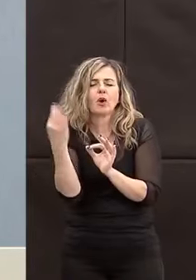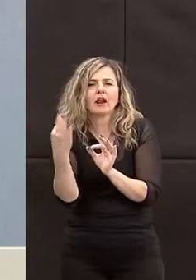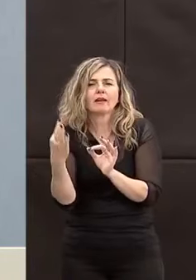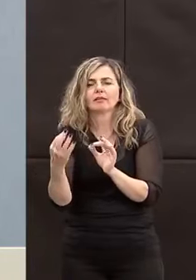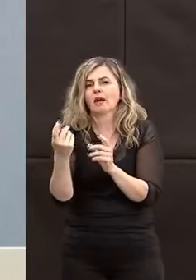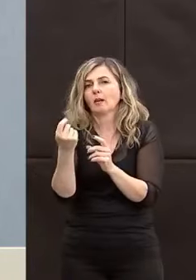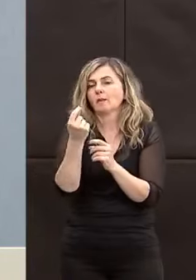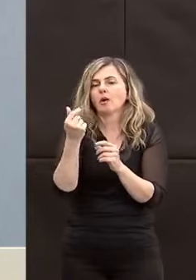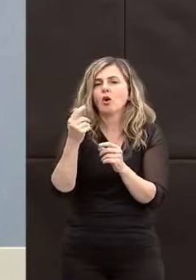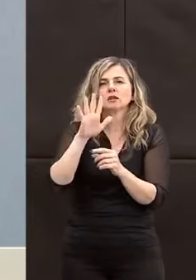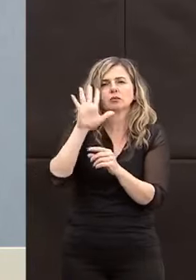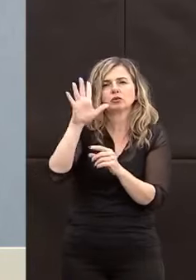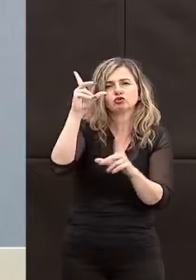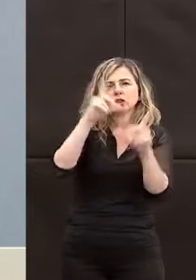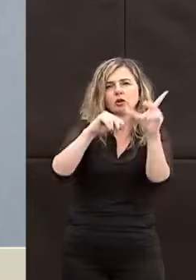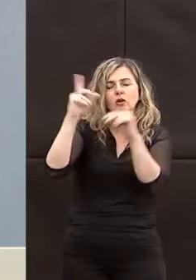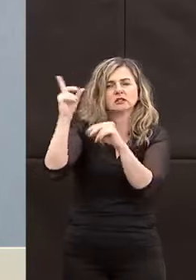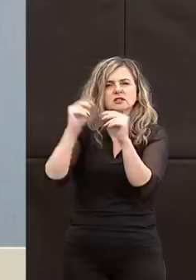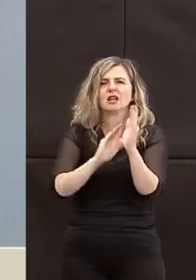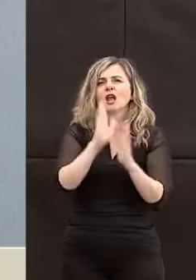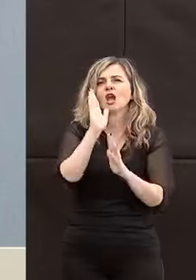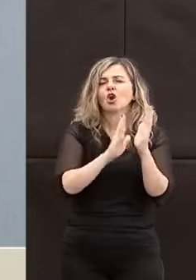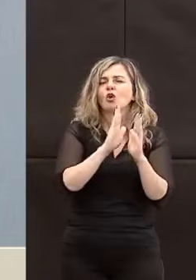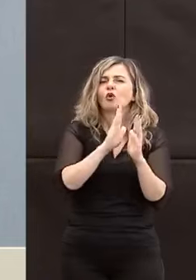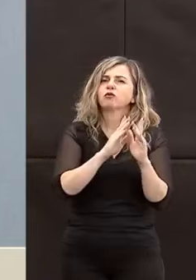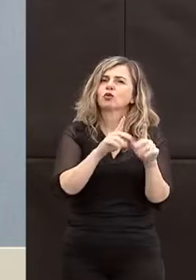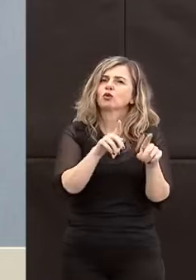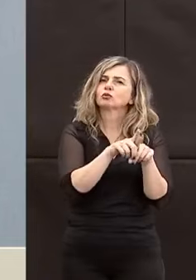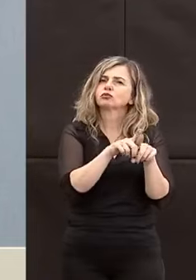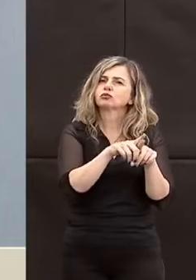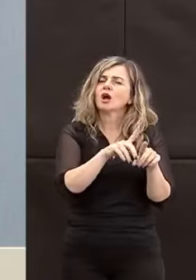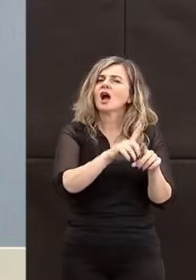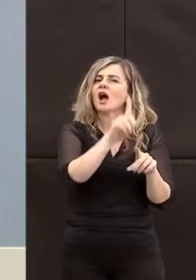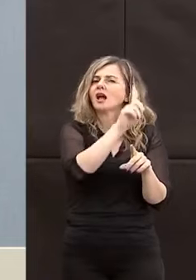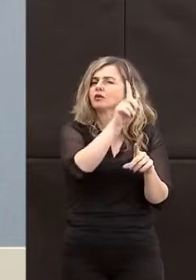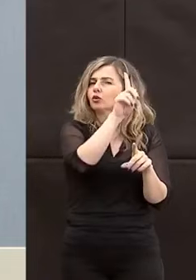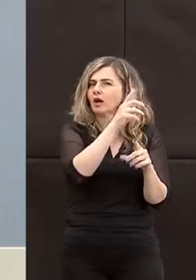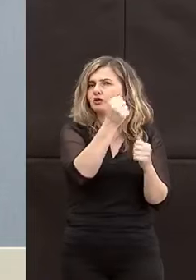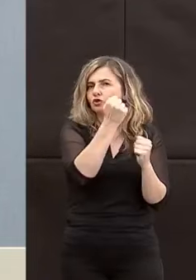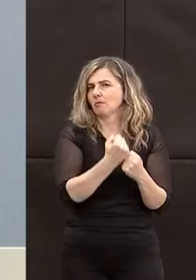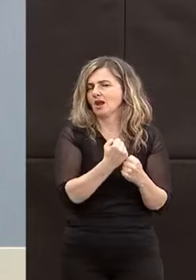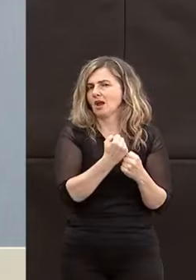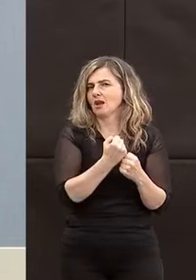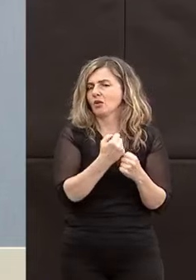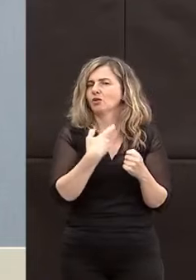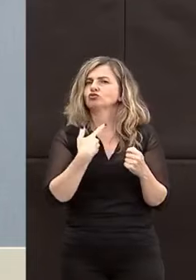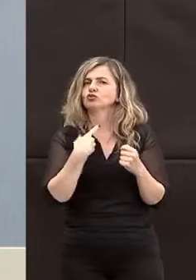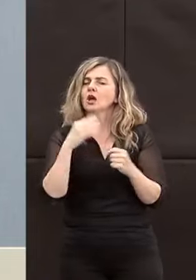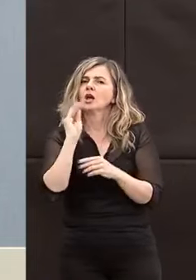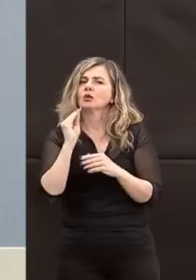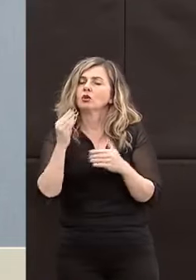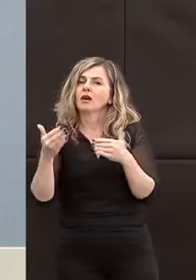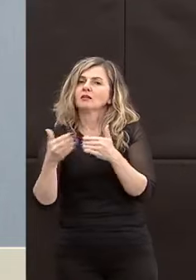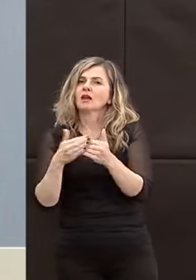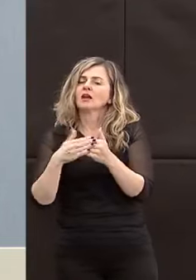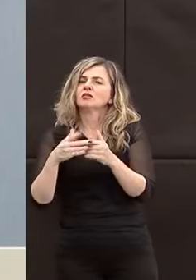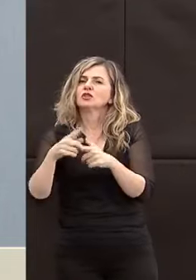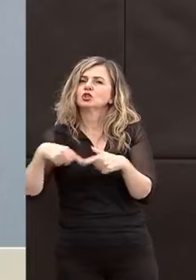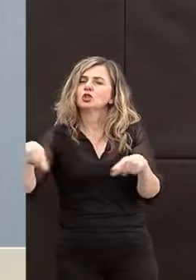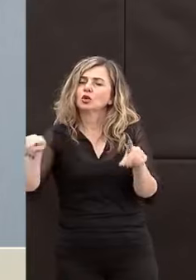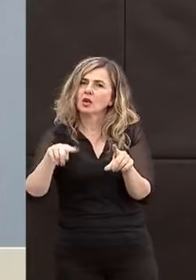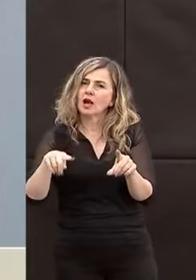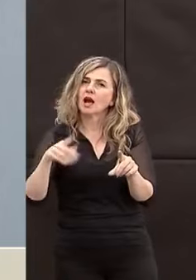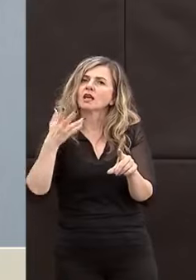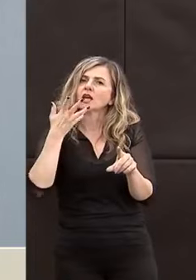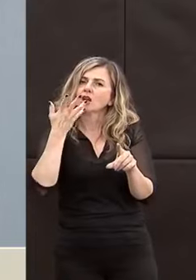stelle rispetto ai cugini altoatesini abbiamo richieste vicino ai laghi di voler fare questo tipo di strutture